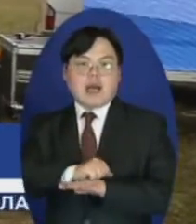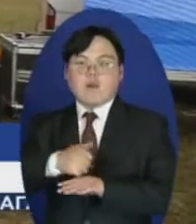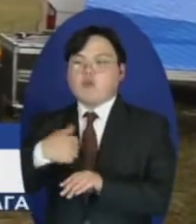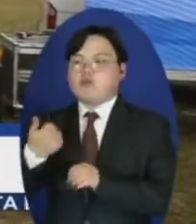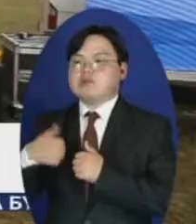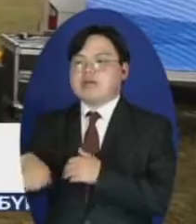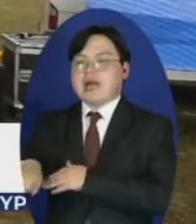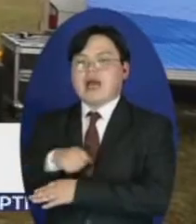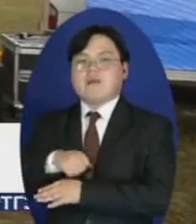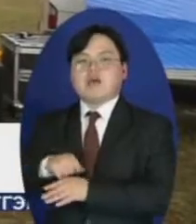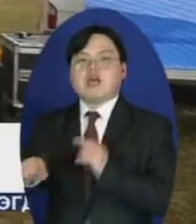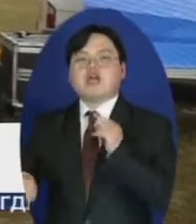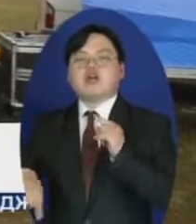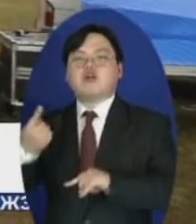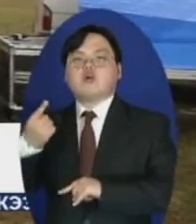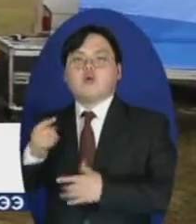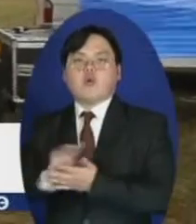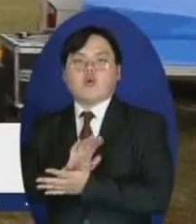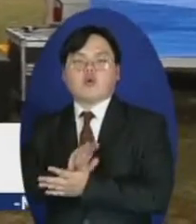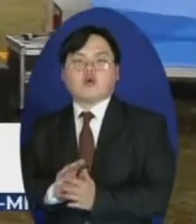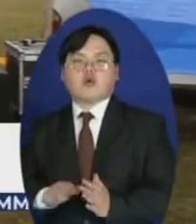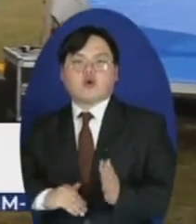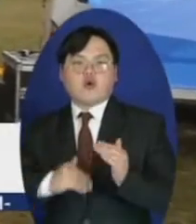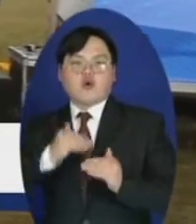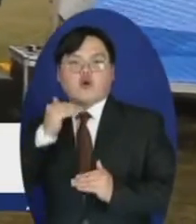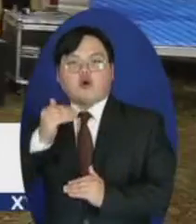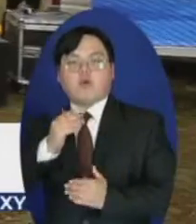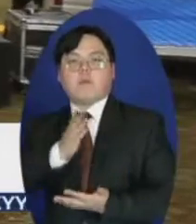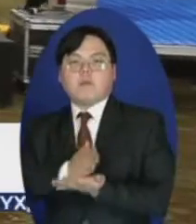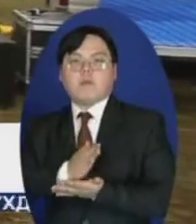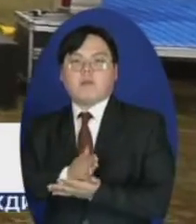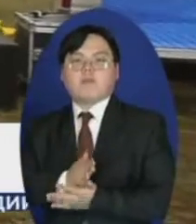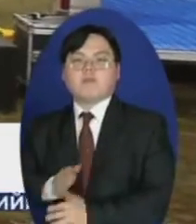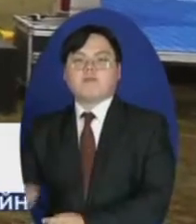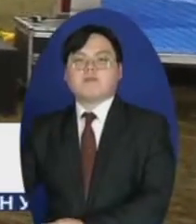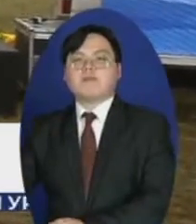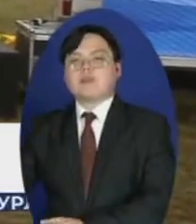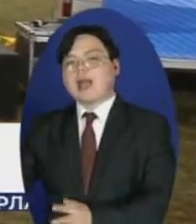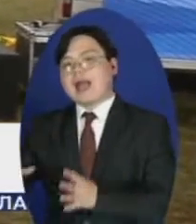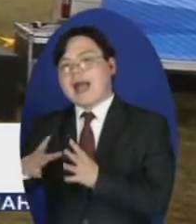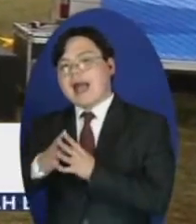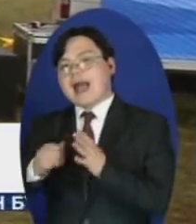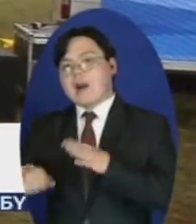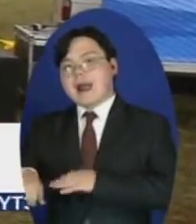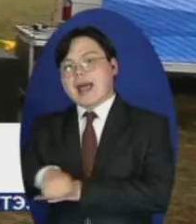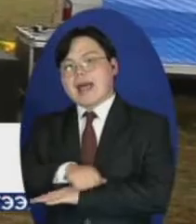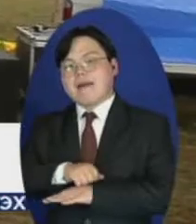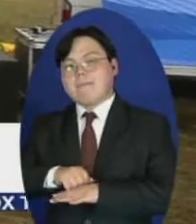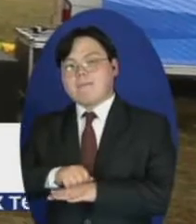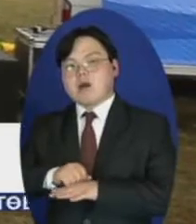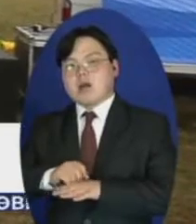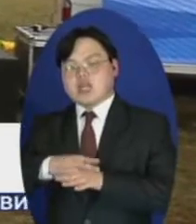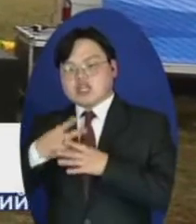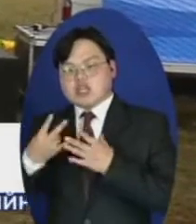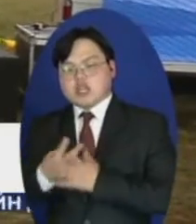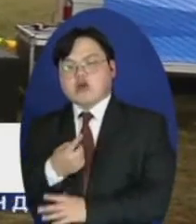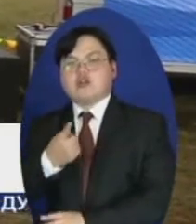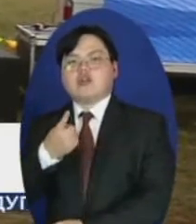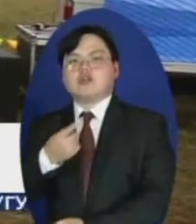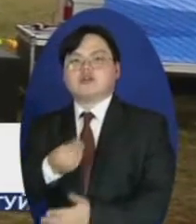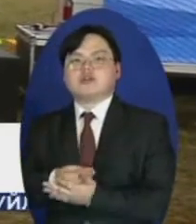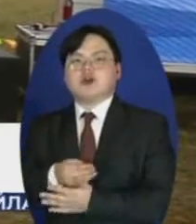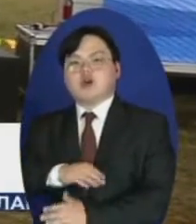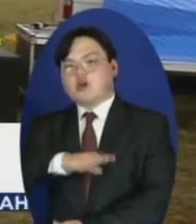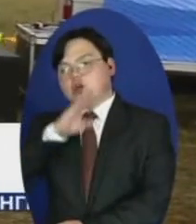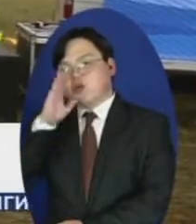аймагуудаас илүү одоо бас төлхөө явж байгаа, төрүүлж явж байгаа гэж ингэж хэлэх өсч. Ер нь бол энэ 10 аймаг байна, нэгдсэн дулааны систем ийм 10